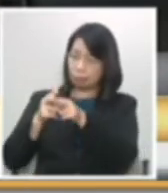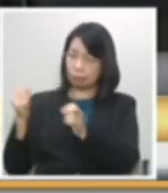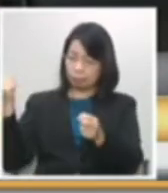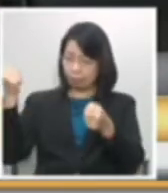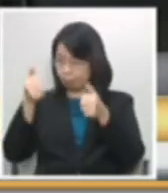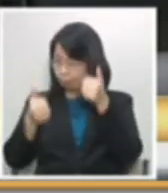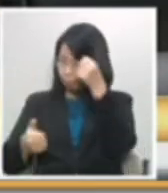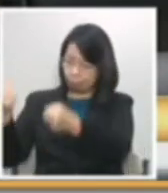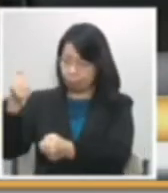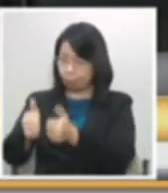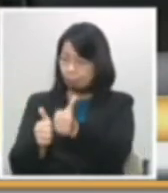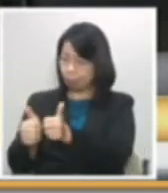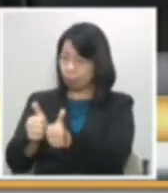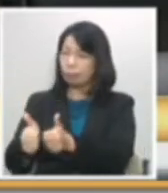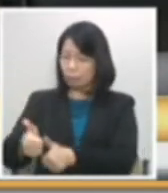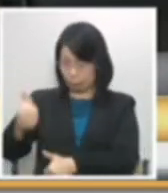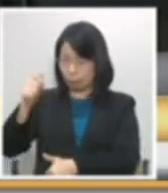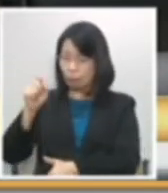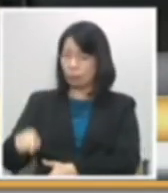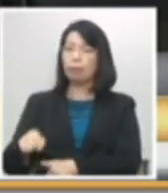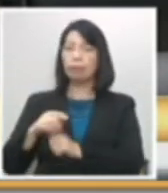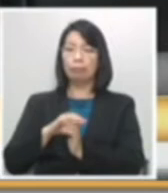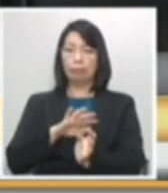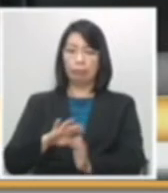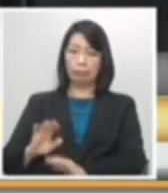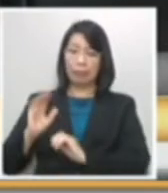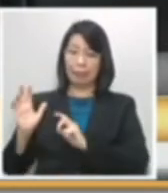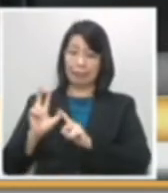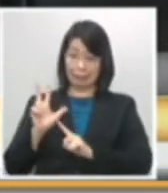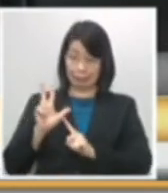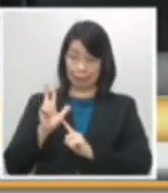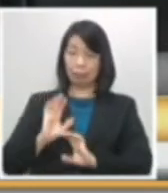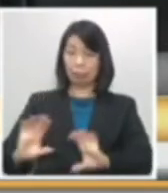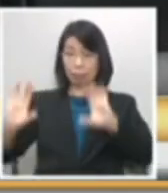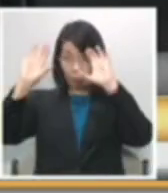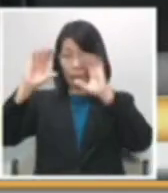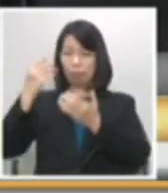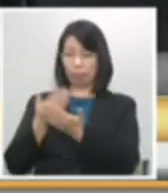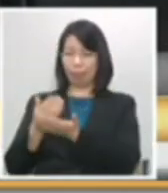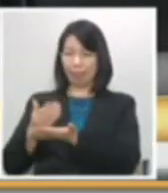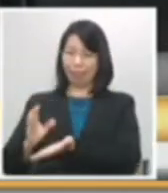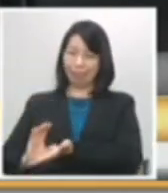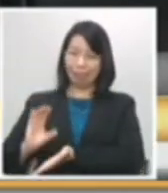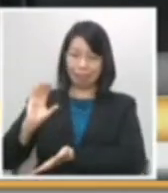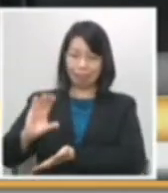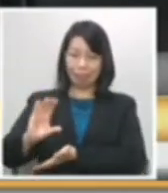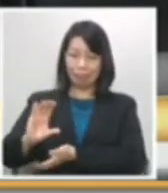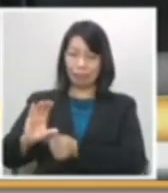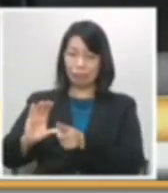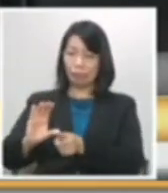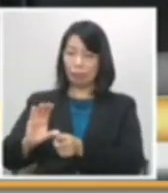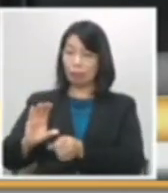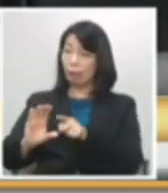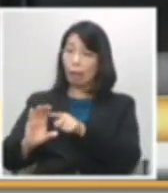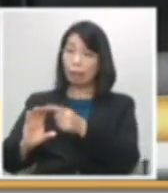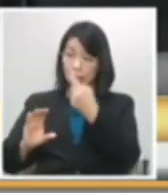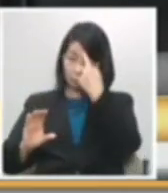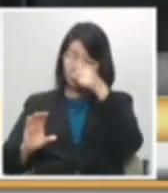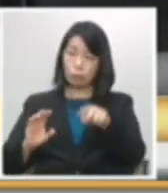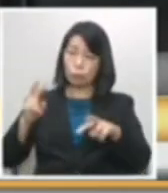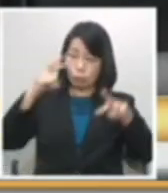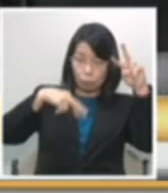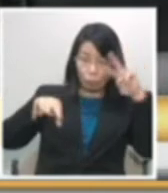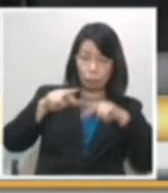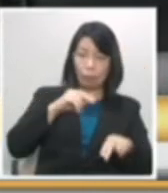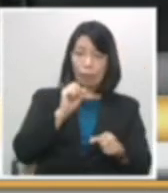ผลิต 3. รัฐต้องจัดสรรงบประมาณหรือกองทุนเพื่อดูแลผู้ประกอบการ